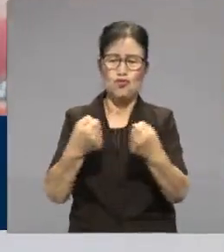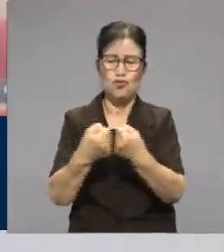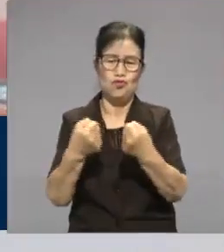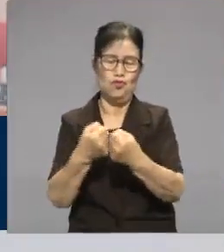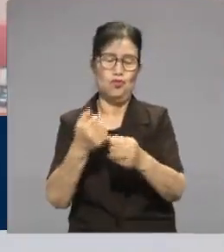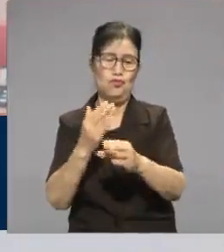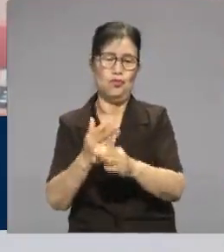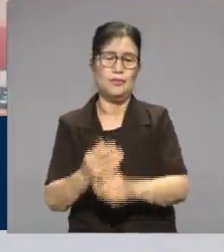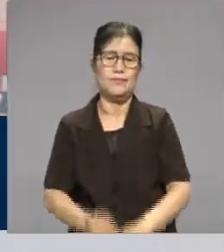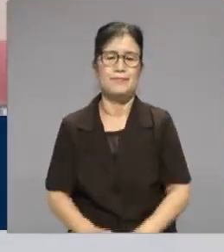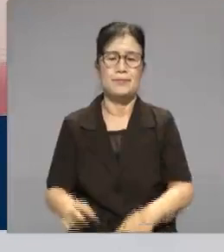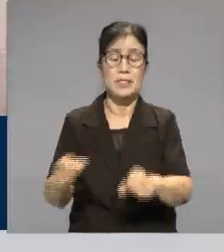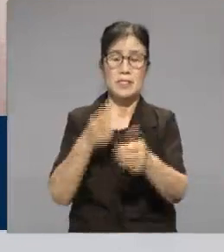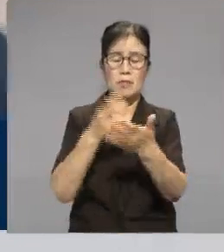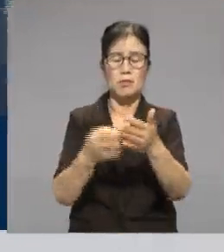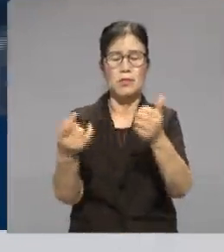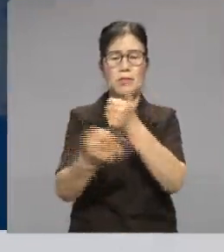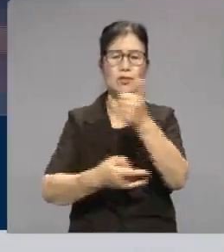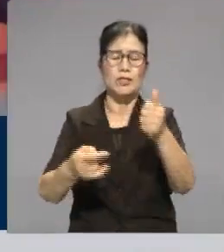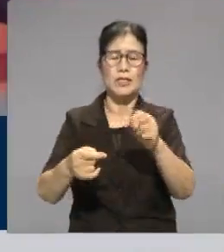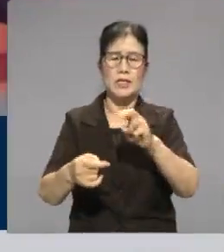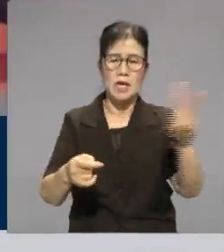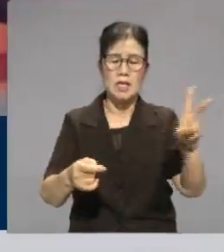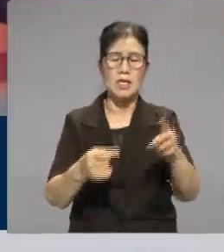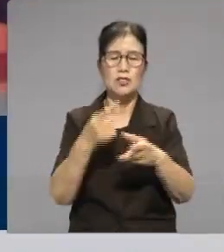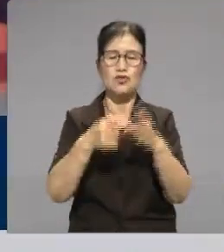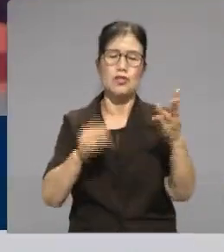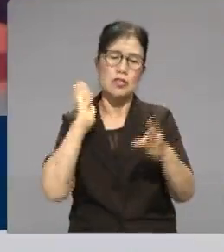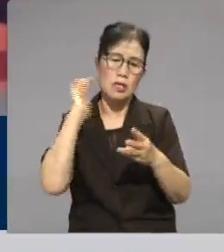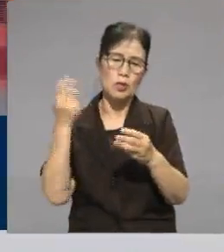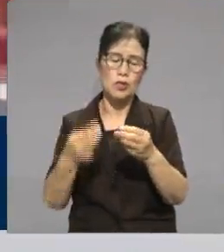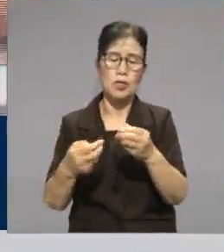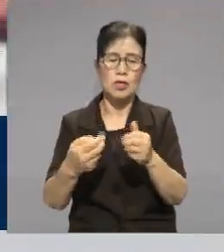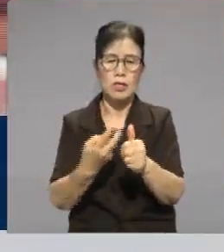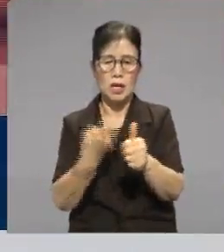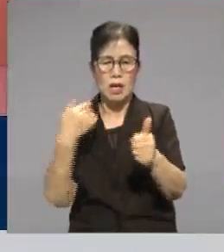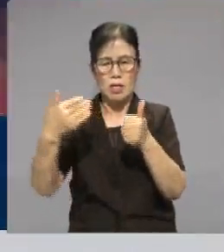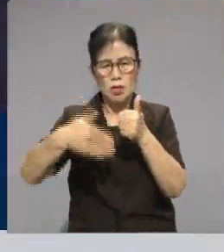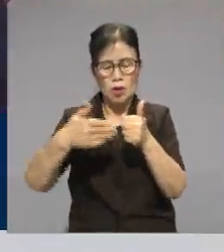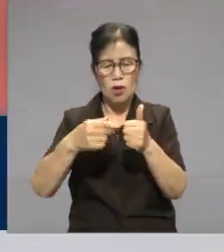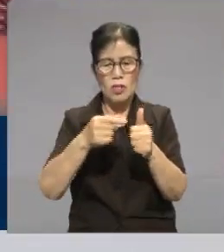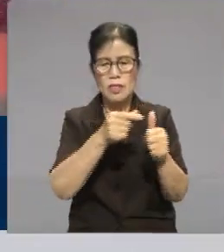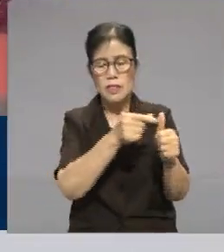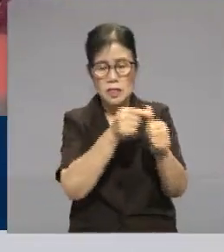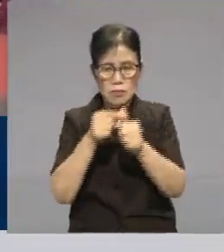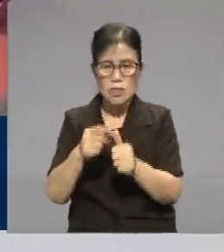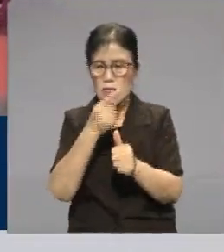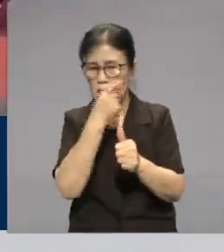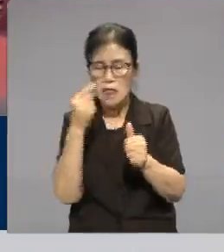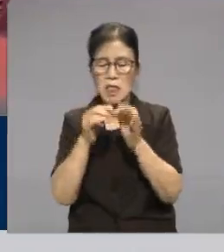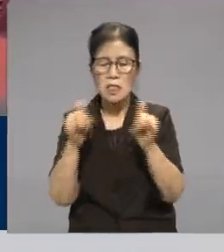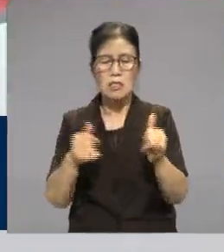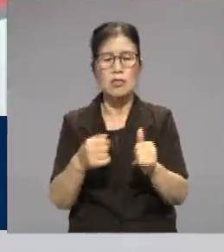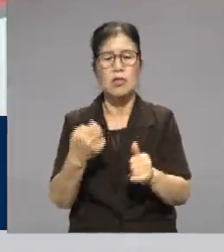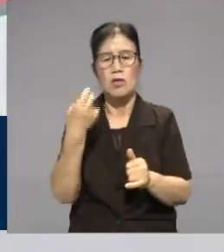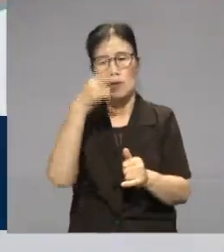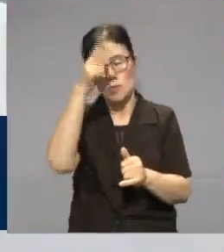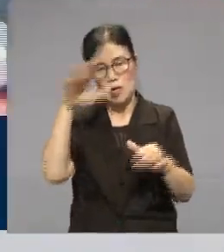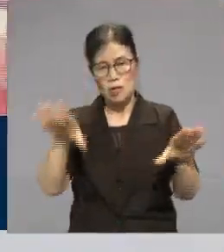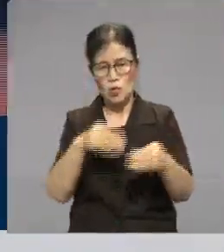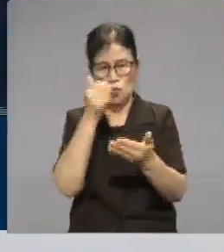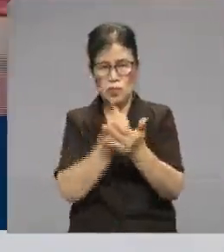벌어졌습니다이 특히 법사 위에서는 야당이 윤석열 대통령 탄핵 청원 청문의 증인으로 이원석 검찰 총장 등을